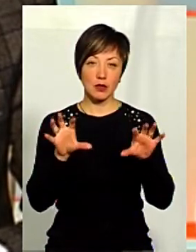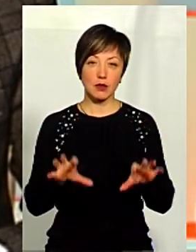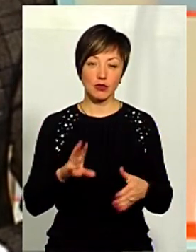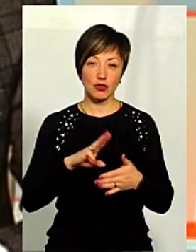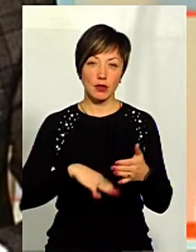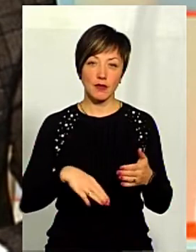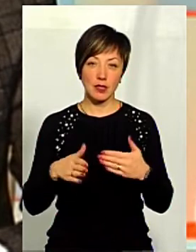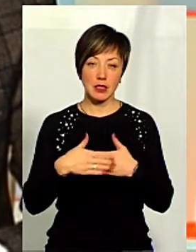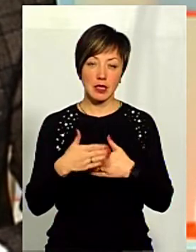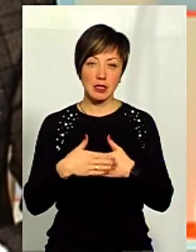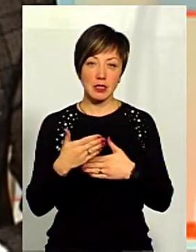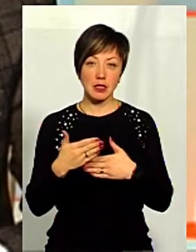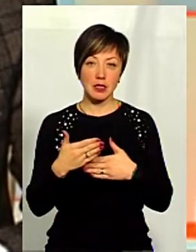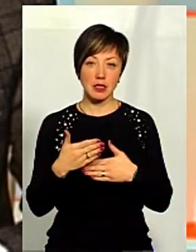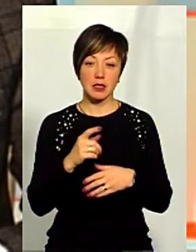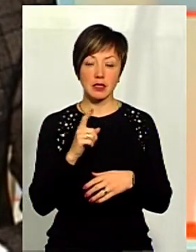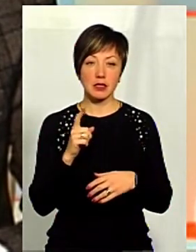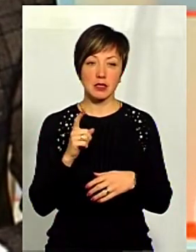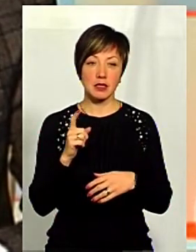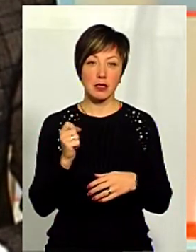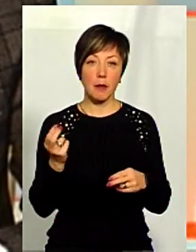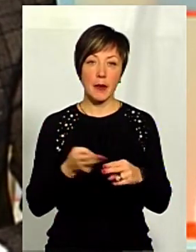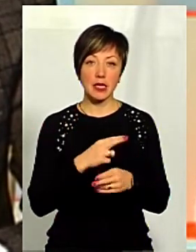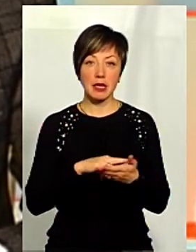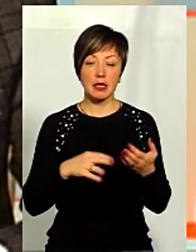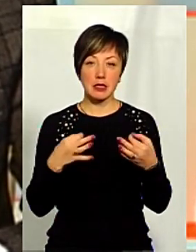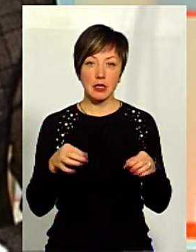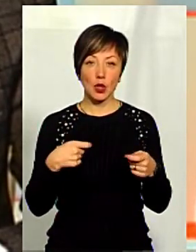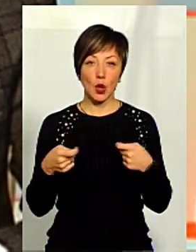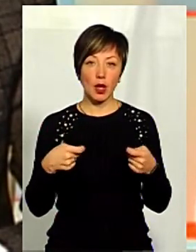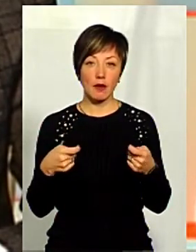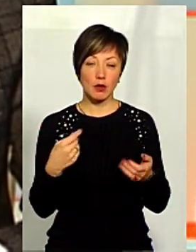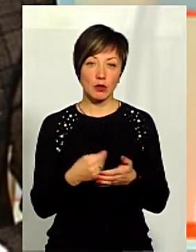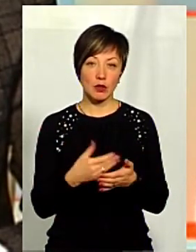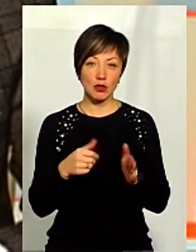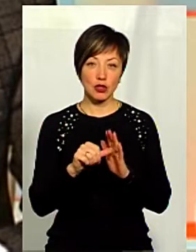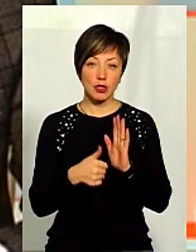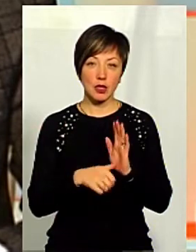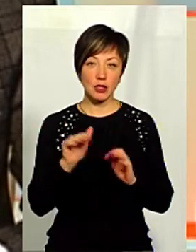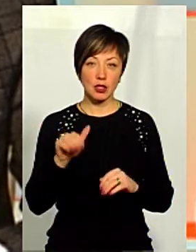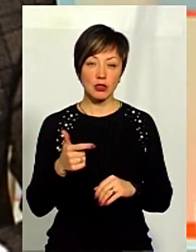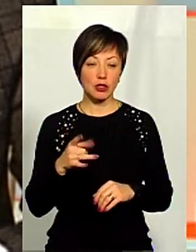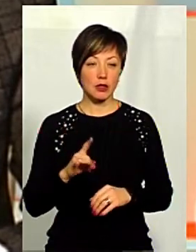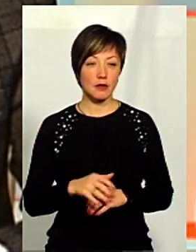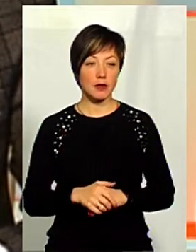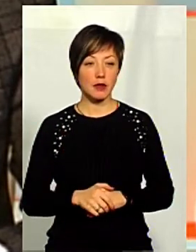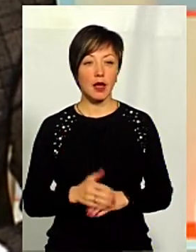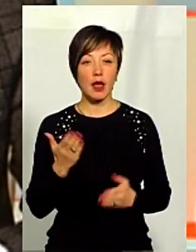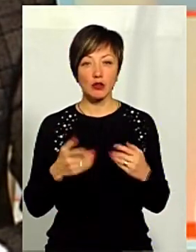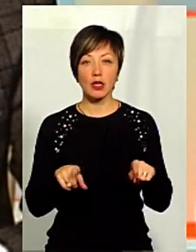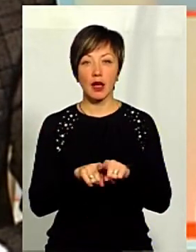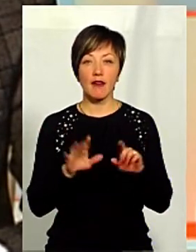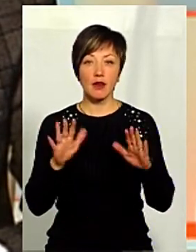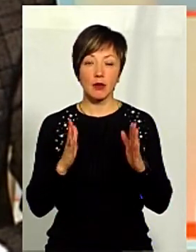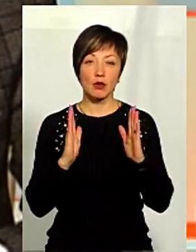Це штрафні санкції за безліцензійну торгівлю, яка оцінюється в 16 тисяч гривень, якщо такий випадок